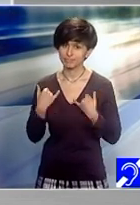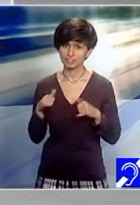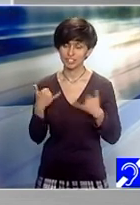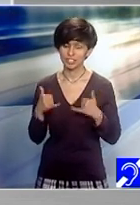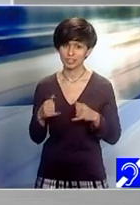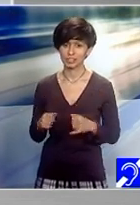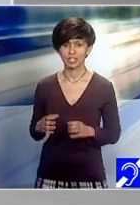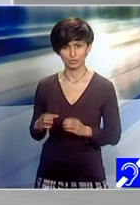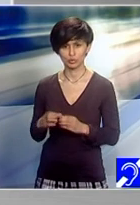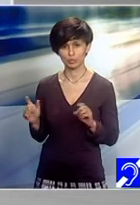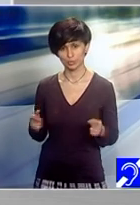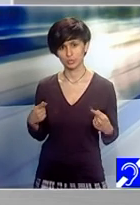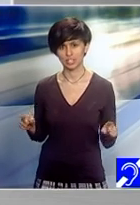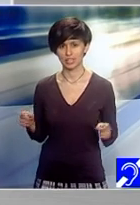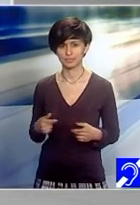scena urbană.